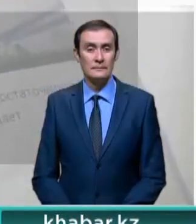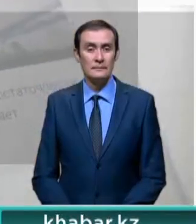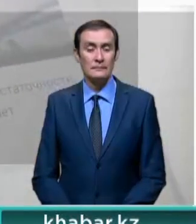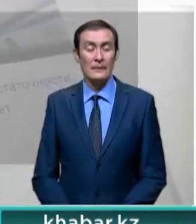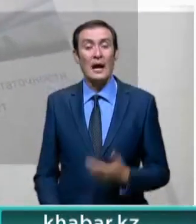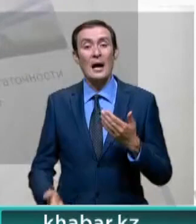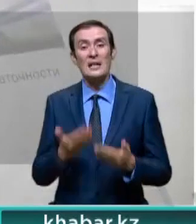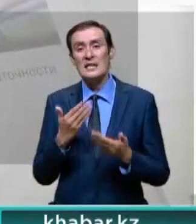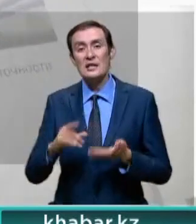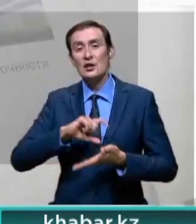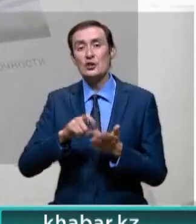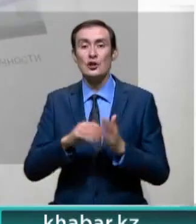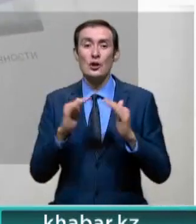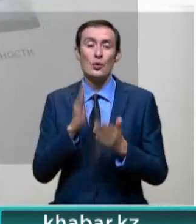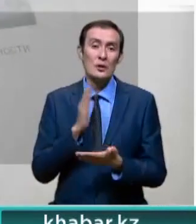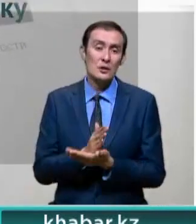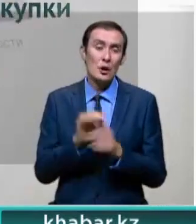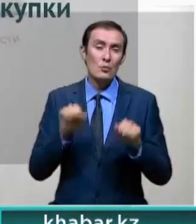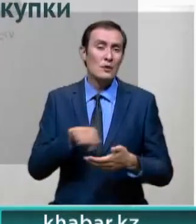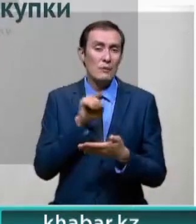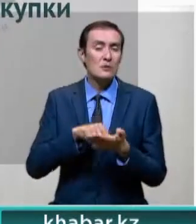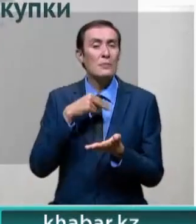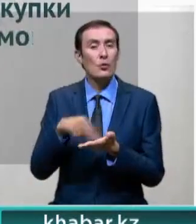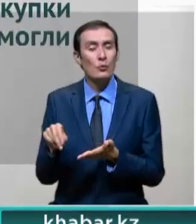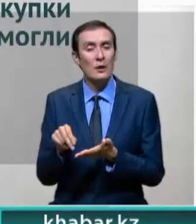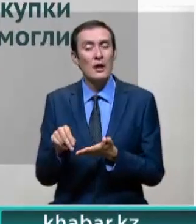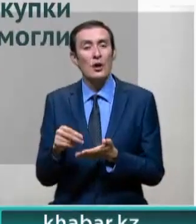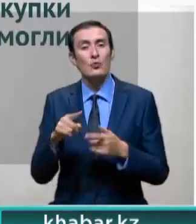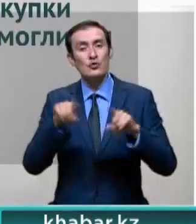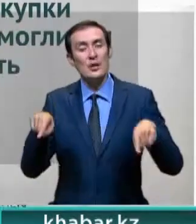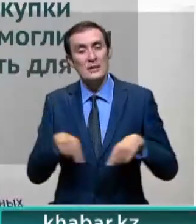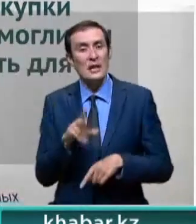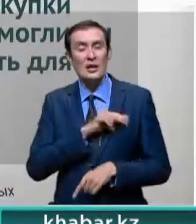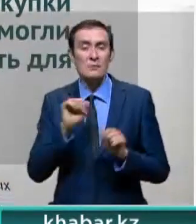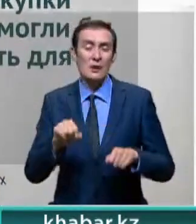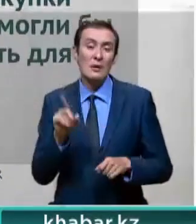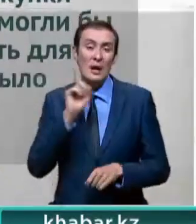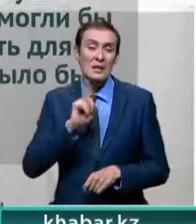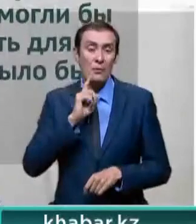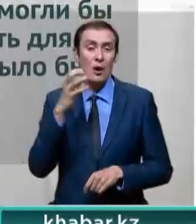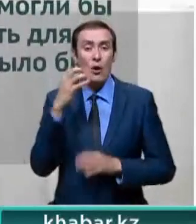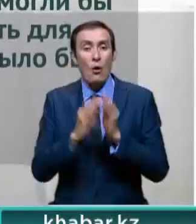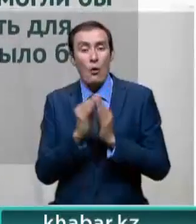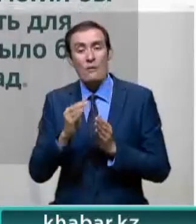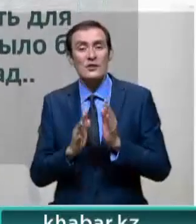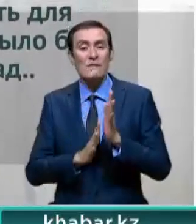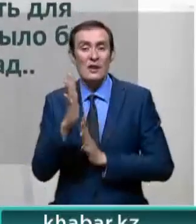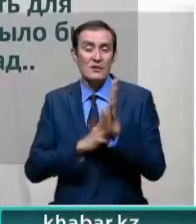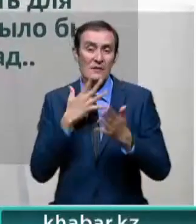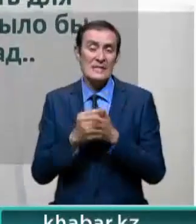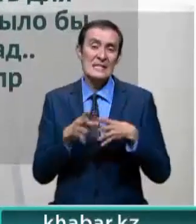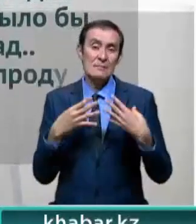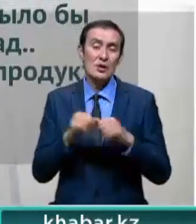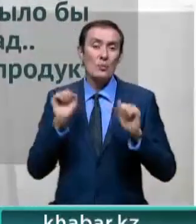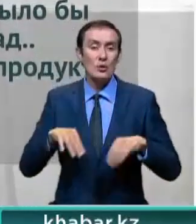А если жилье есть, можно рассмотреть вопрос покупки дачи или участка? Мы могли бы хоть овощи выращивать для своей семьи. Можно